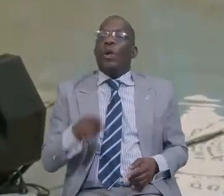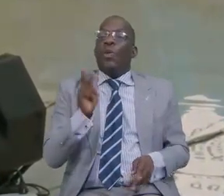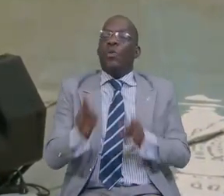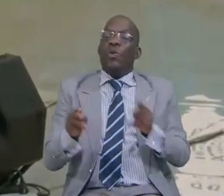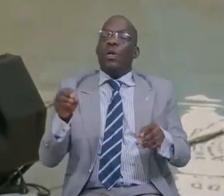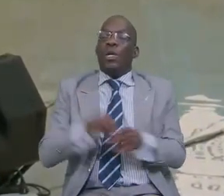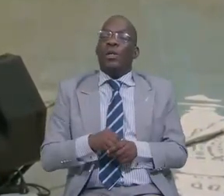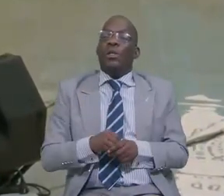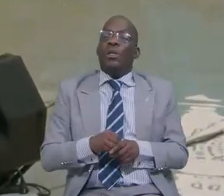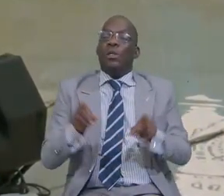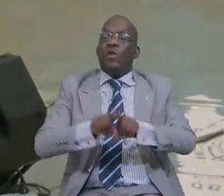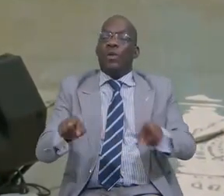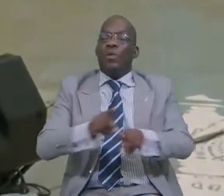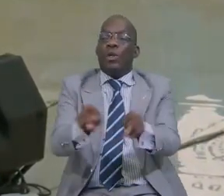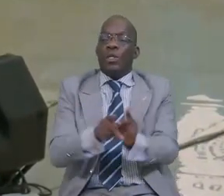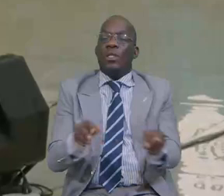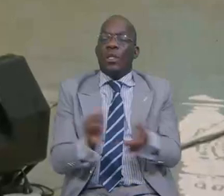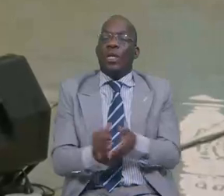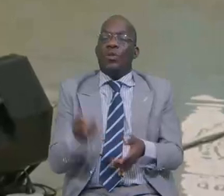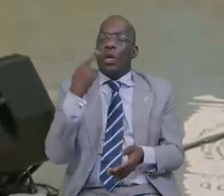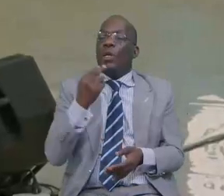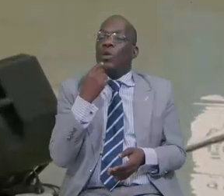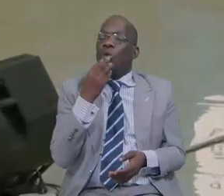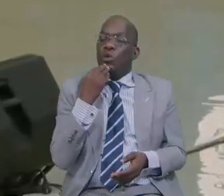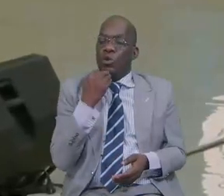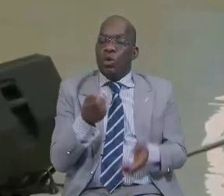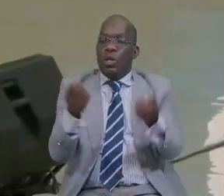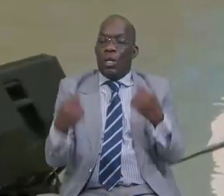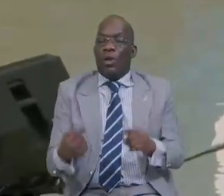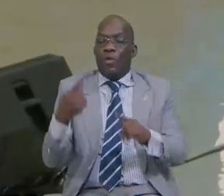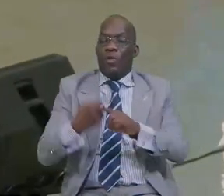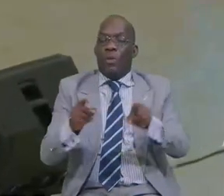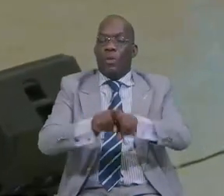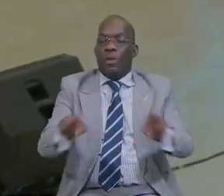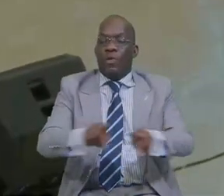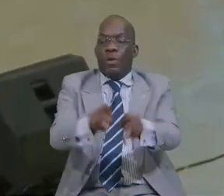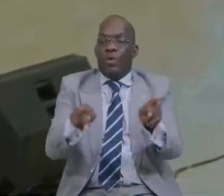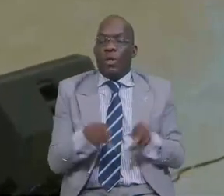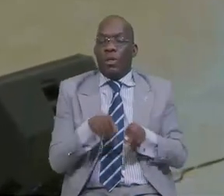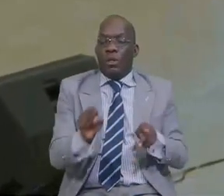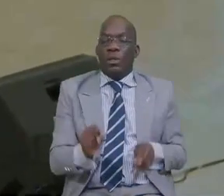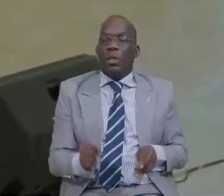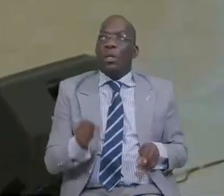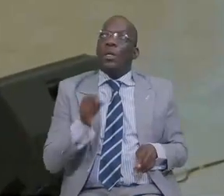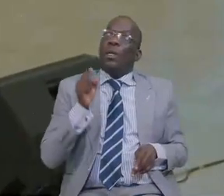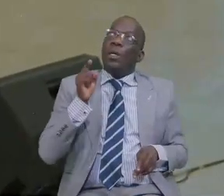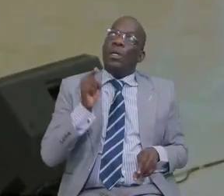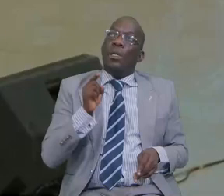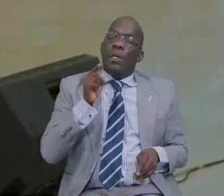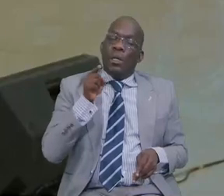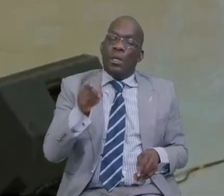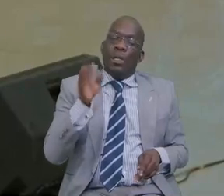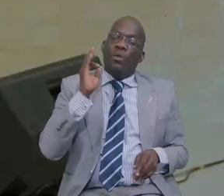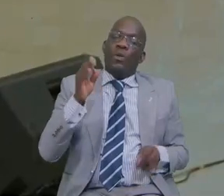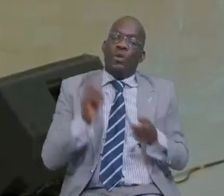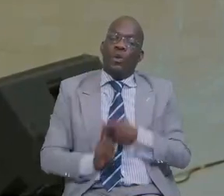de la diaspora, ils étaient même revenus et le Saint-Esprit est venu chez lui. Et il a prêché à ces gens et 3000 âmes